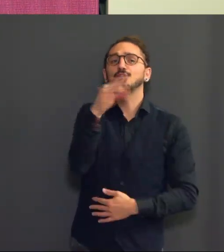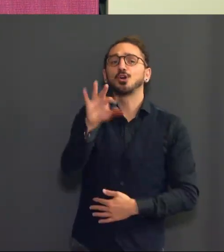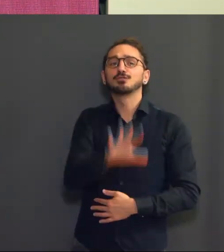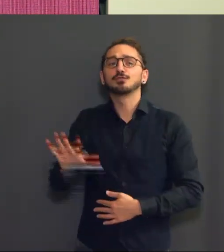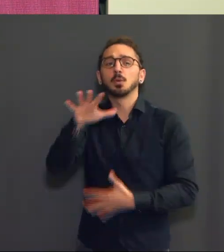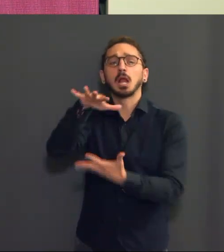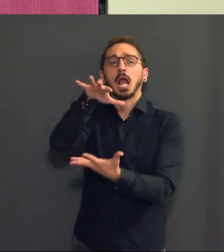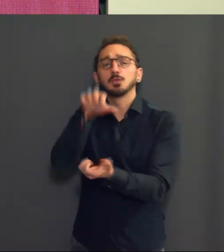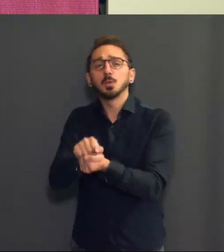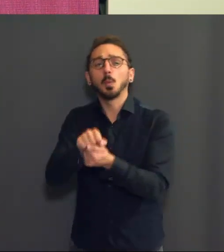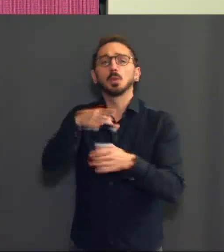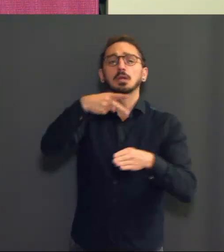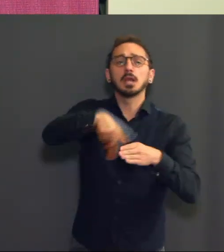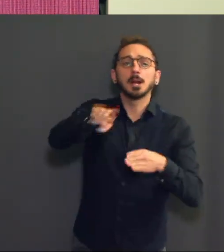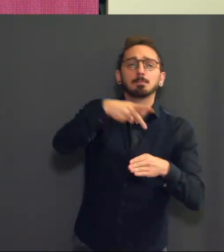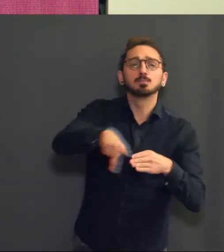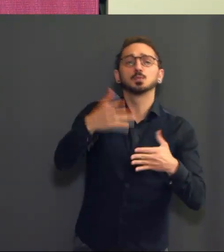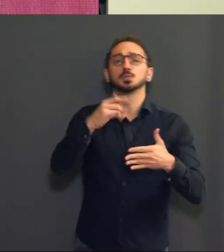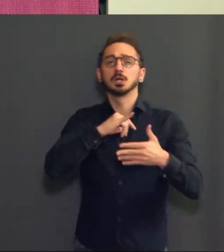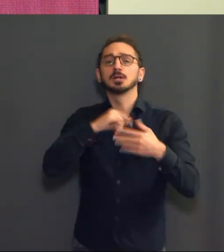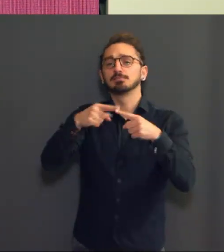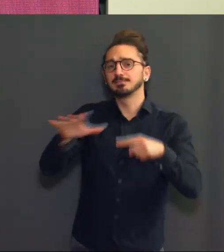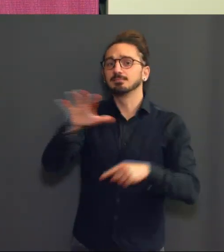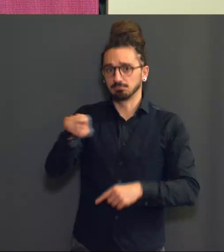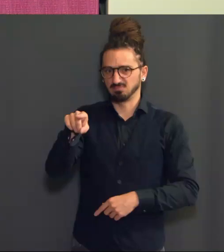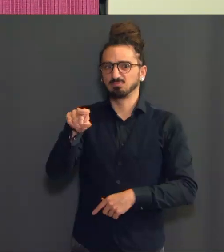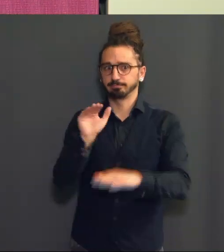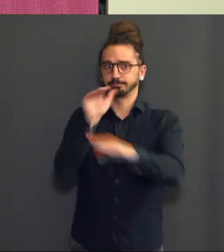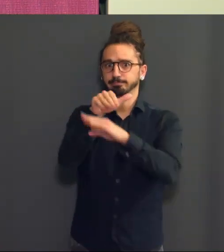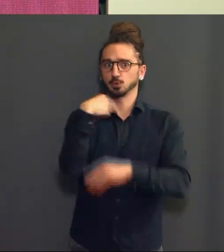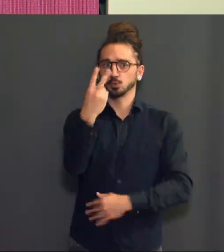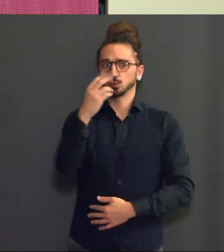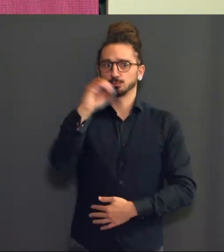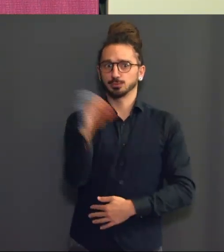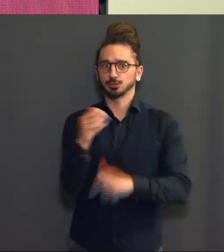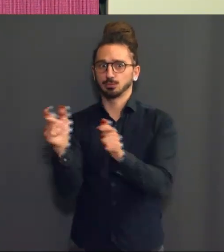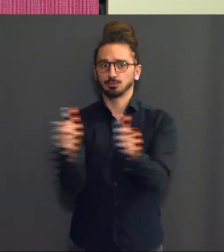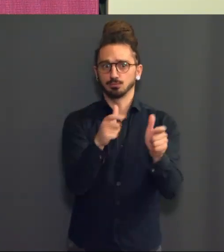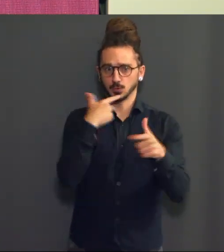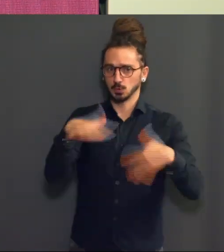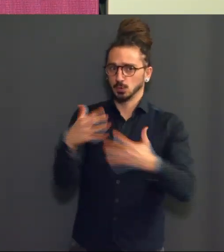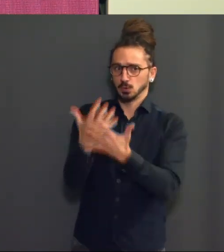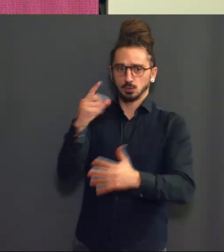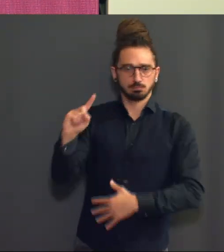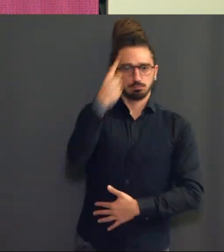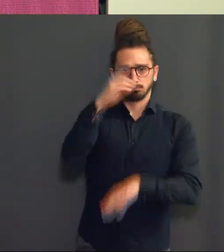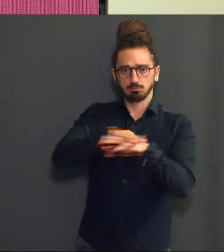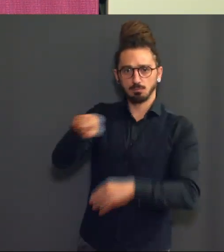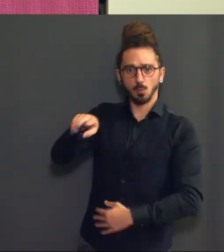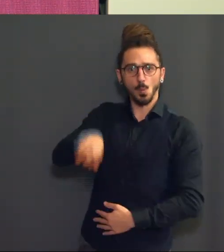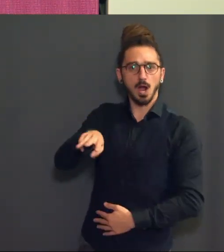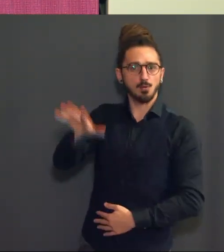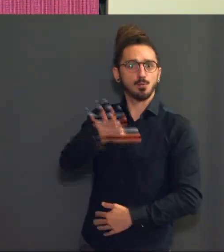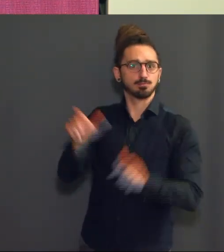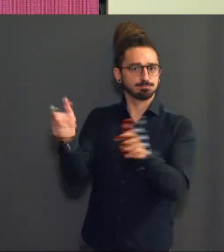en question. Et ce sont les zones dans lesquelles le pourcentage de positivité est le plus important de tout le pays. Alors,